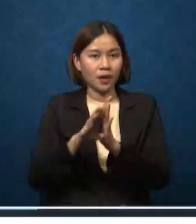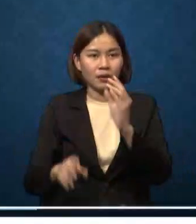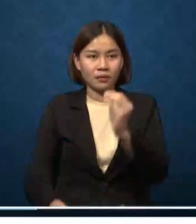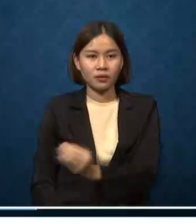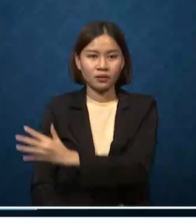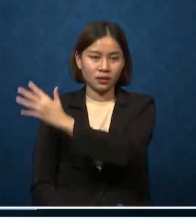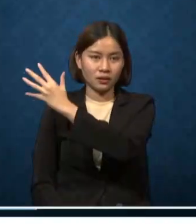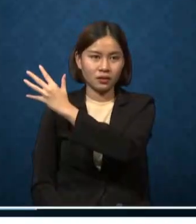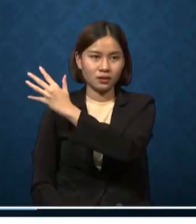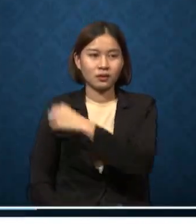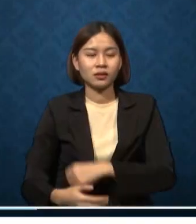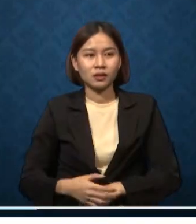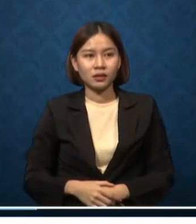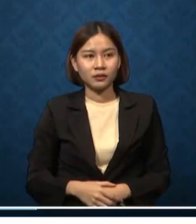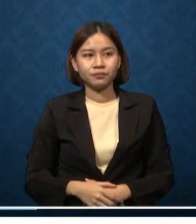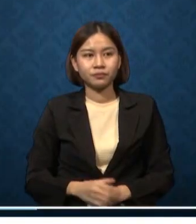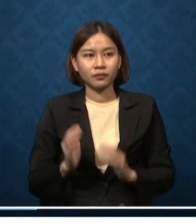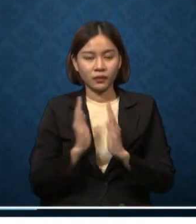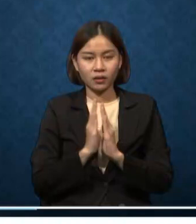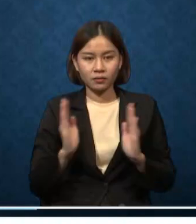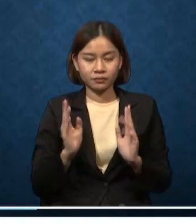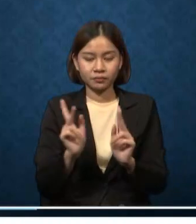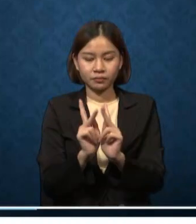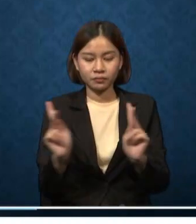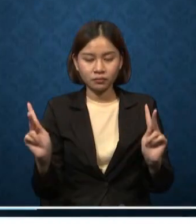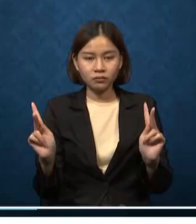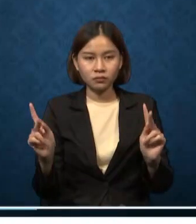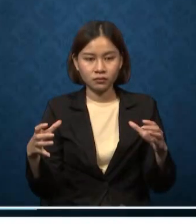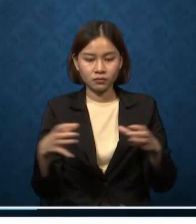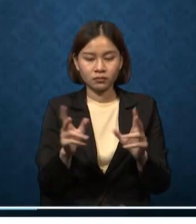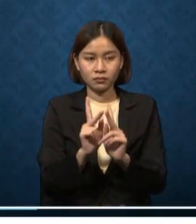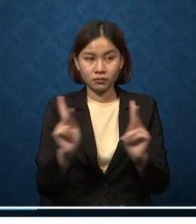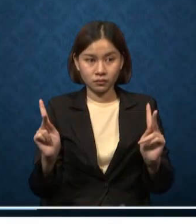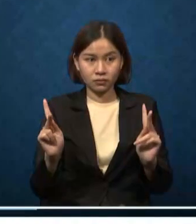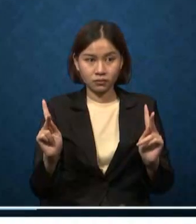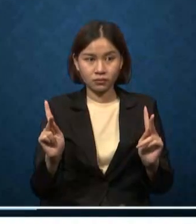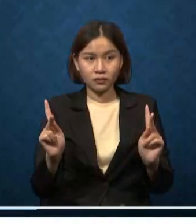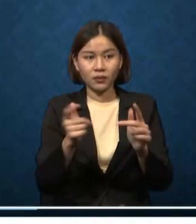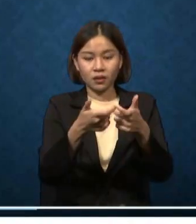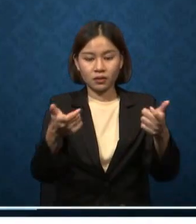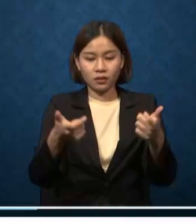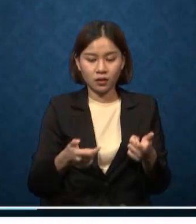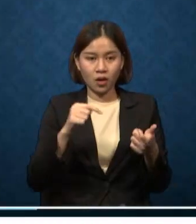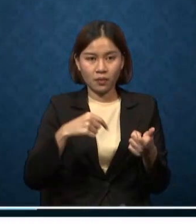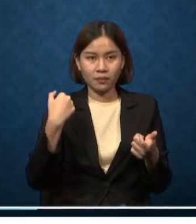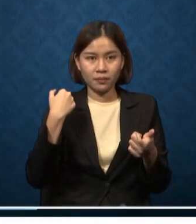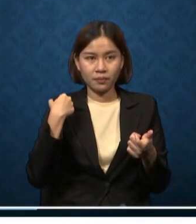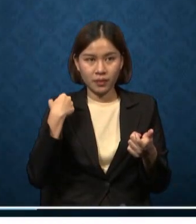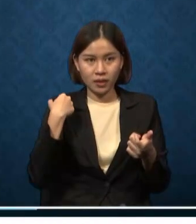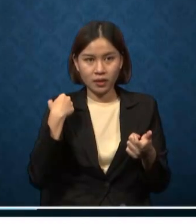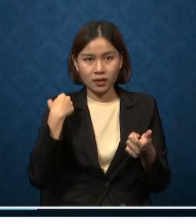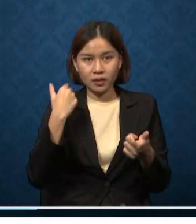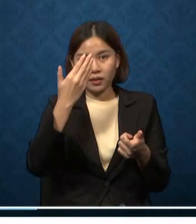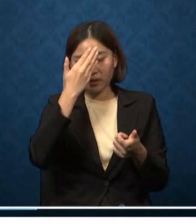ภาพฉายที่ 1ขอบคุณคณะกรรมาธิการท่านได้อ้างอิงรายงานฉบับนี้อยู่ในบรรณานุกรมของท่านแล้ว